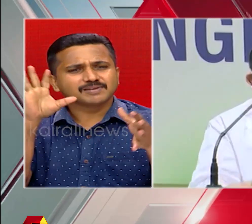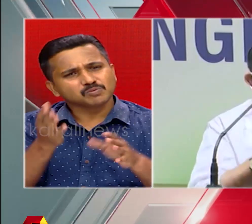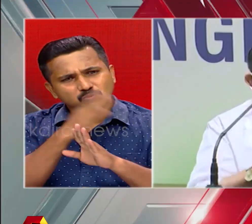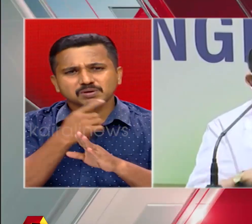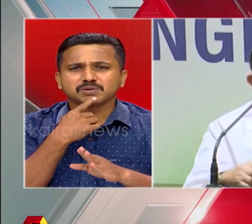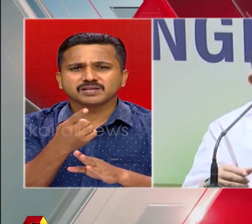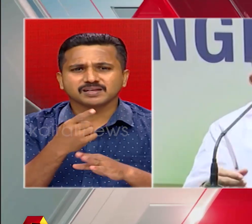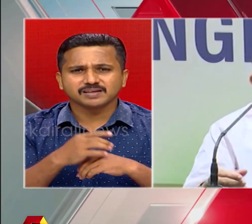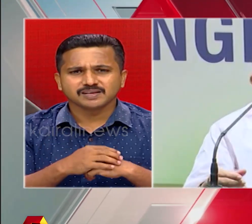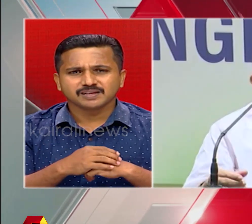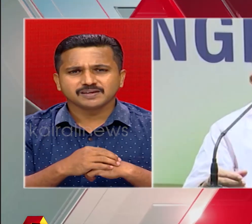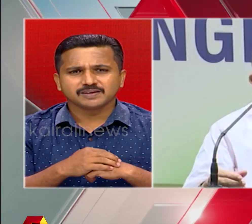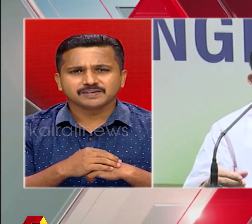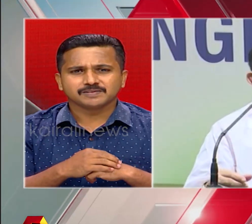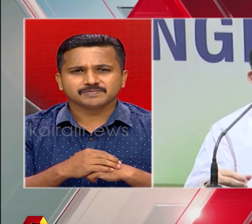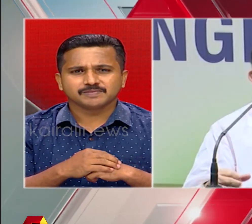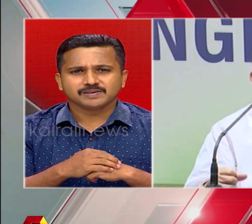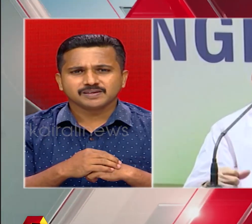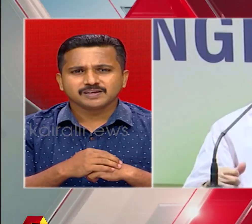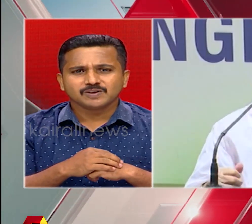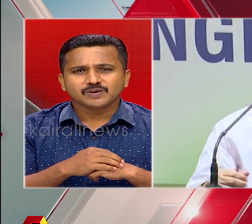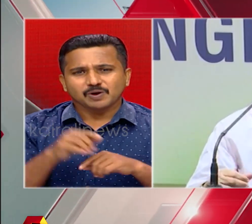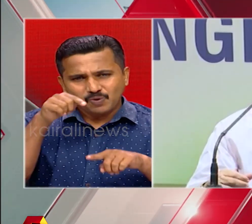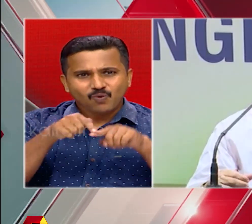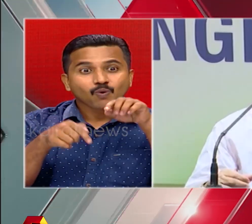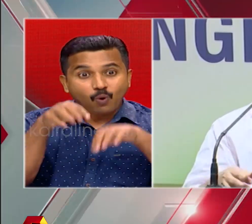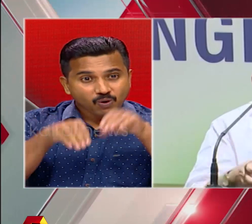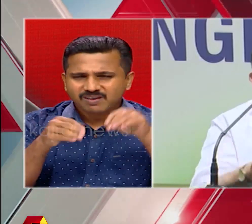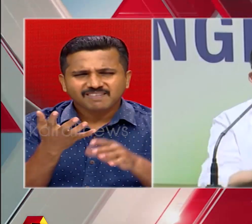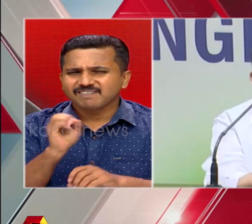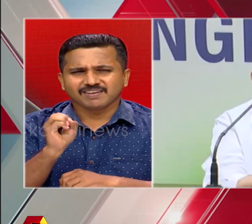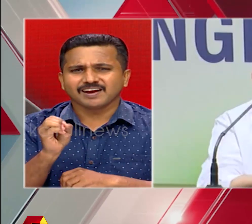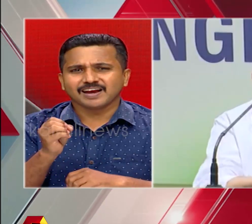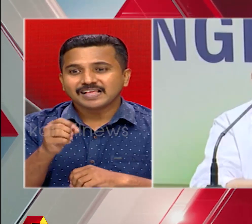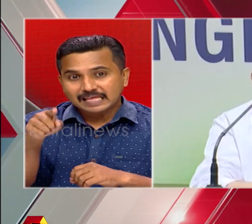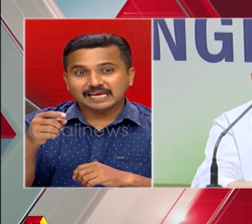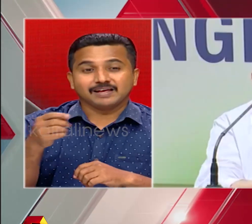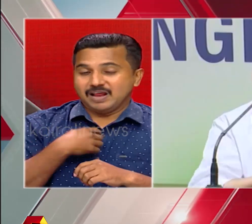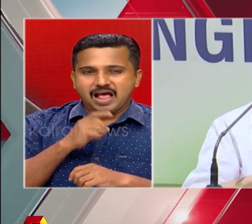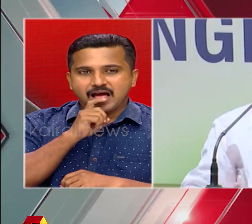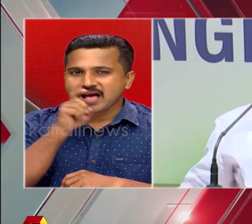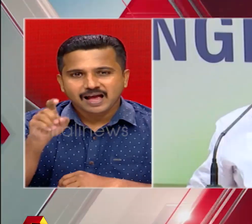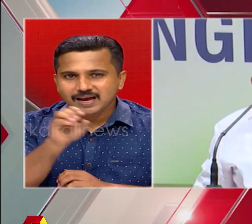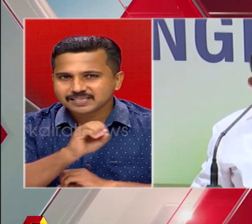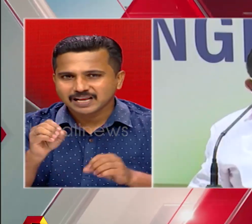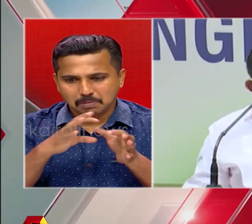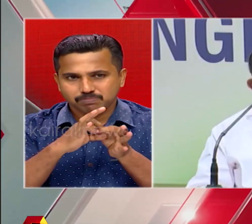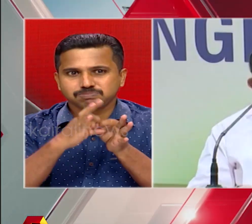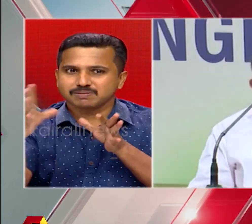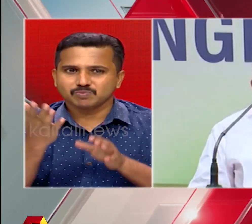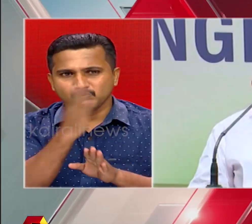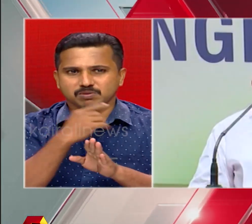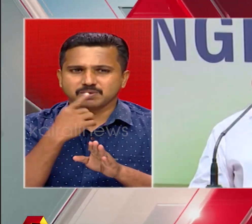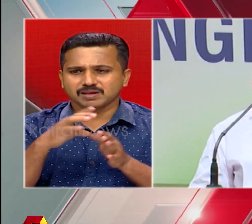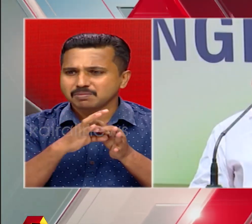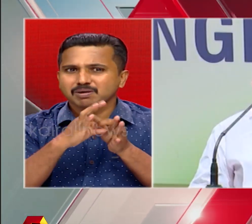ചോദ്യം ഞങ്ങളോട് ചോദിക്കുന്നത്? അല്ല, ആ വോട്ട് വേണ്ടെന്നോ? അവരിങ്ങനെ ഞങ്ങൾ യു ഡി എഫ് ആയിട്ടൊരു ബന്ധമില്ലാന്ന് പറഞ്ഞാൽ പിന്നെ ഞങ്ങൾ എന്തിനാ